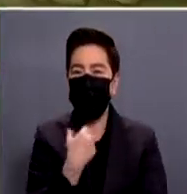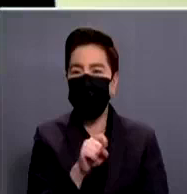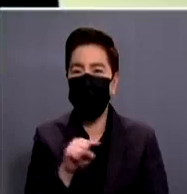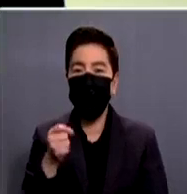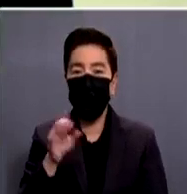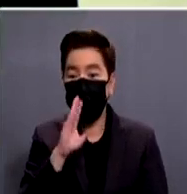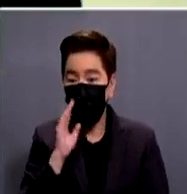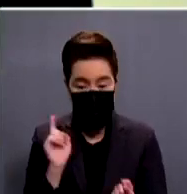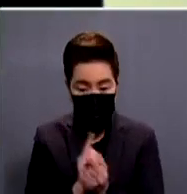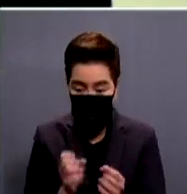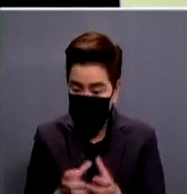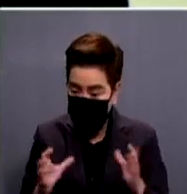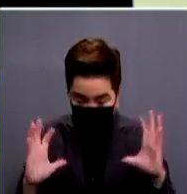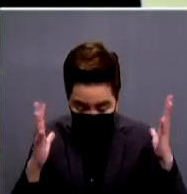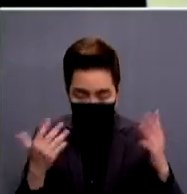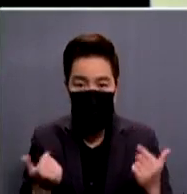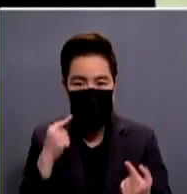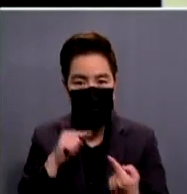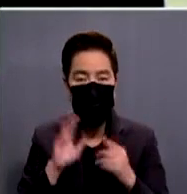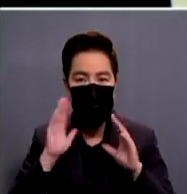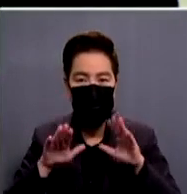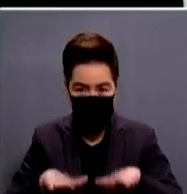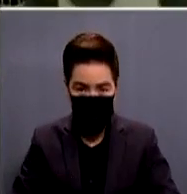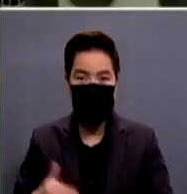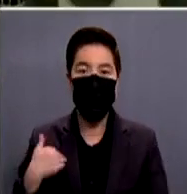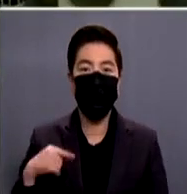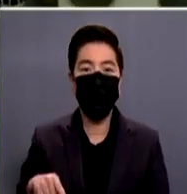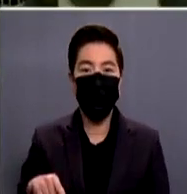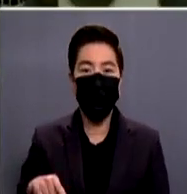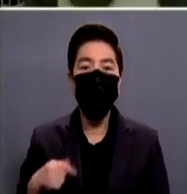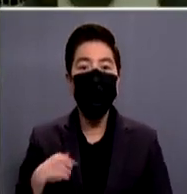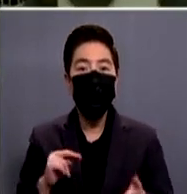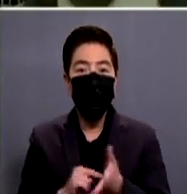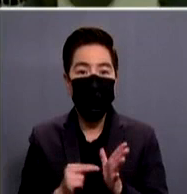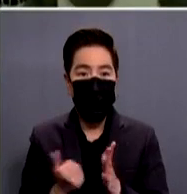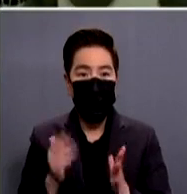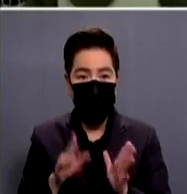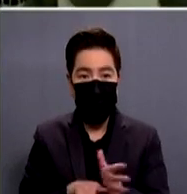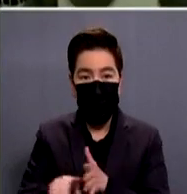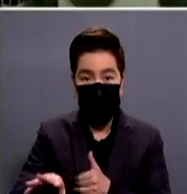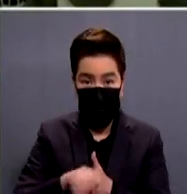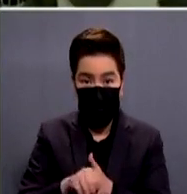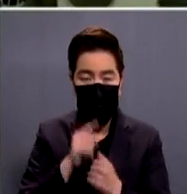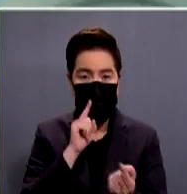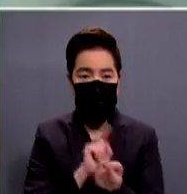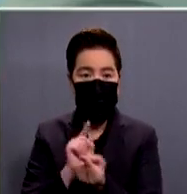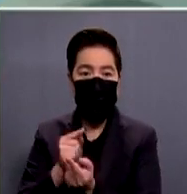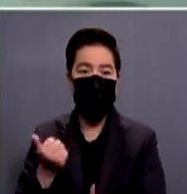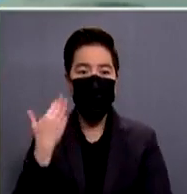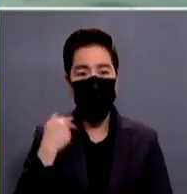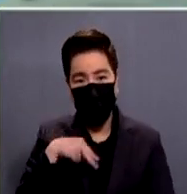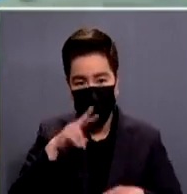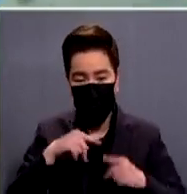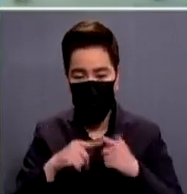าไม่มีคลัสเตอร์ใหญ่ใน2สัปดาห์นี้ตัวเลขจะลดลงนะท่านบอกแบบนี้นะคะคุณผู้ชมครับเพราะว่าผู้ติดเชื้อกลุ่มก้อนใหญ่ที่พบมาก่อนหน้านี้เนี่ยตรวจ